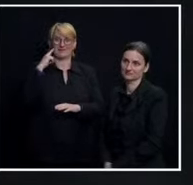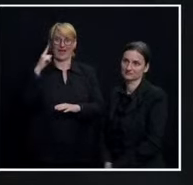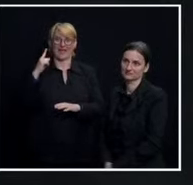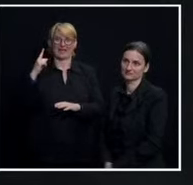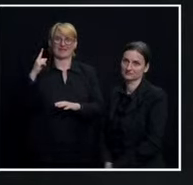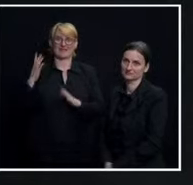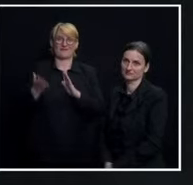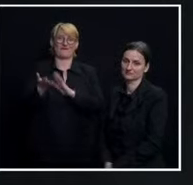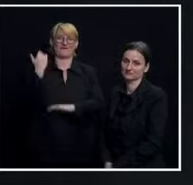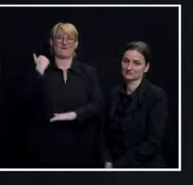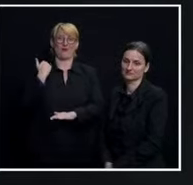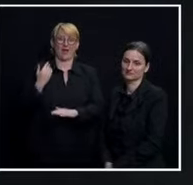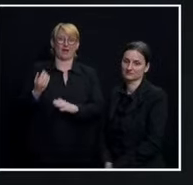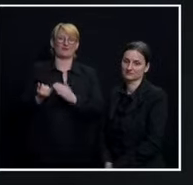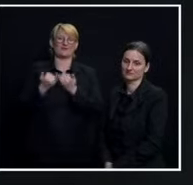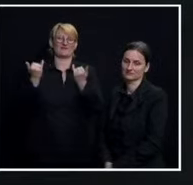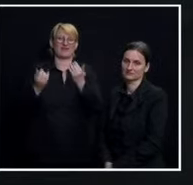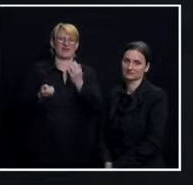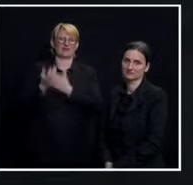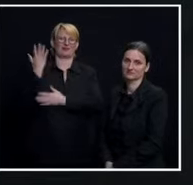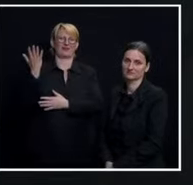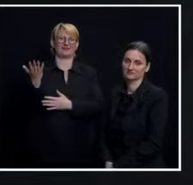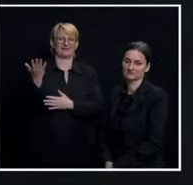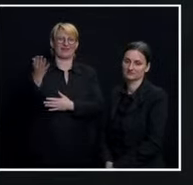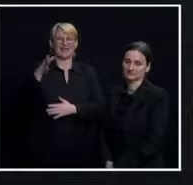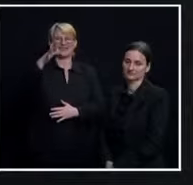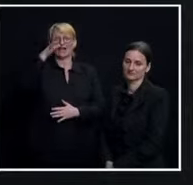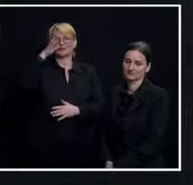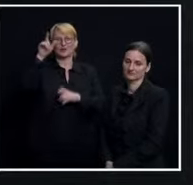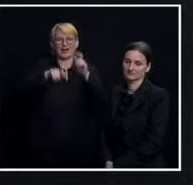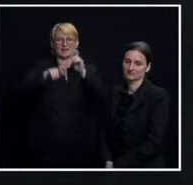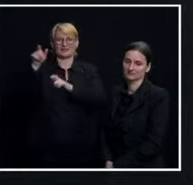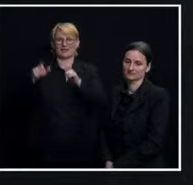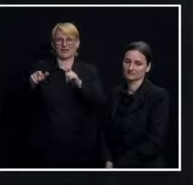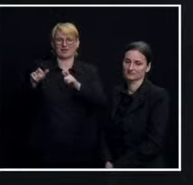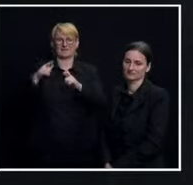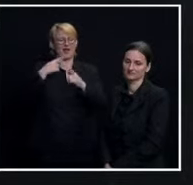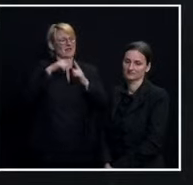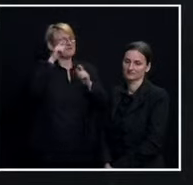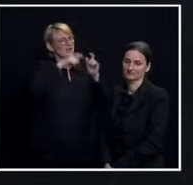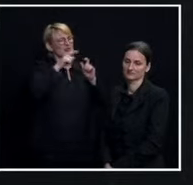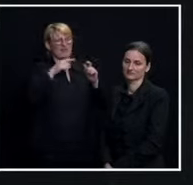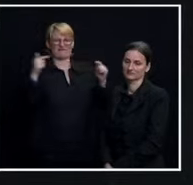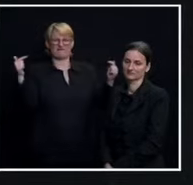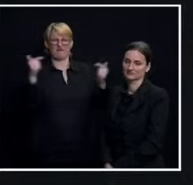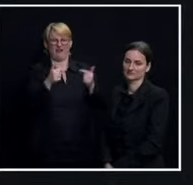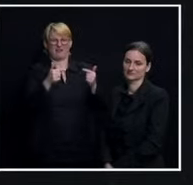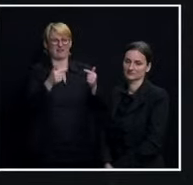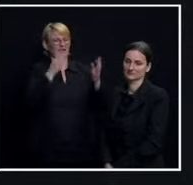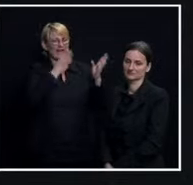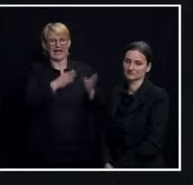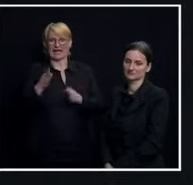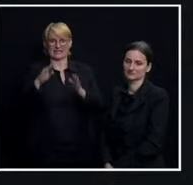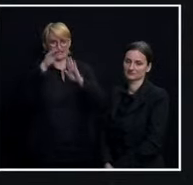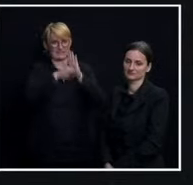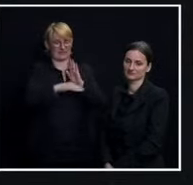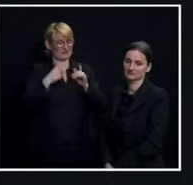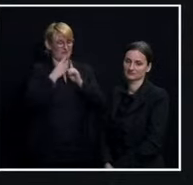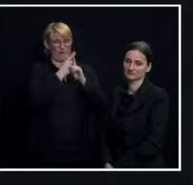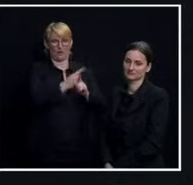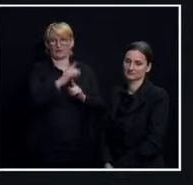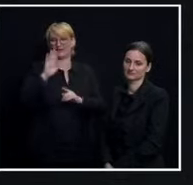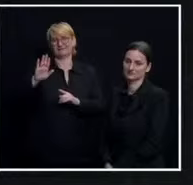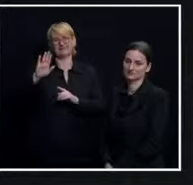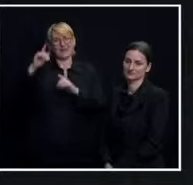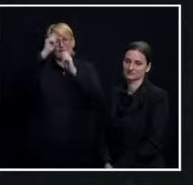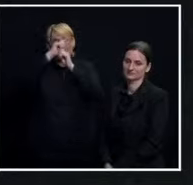weiß. Die Nationalsozialisten, die haben alle Menschen zu Feinden erklärt, die eben nicht den Rassegesetzen oder der